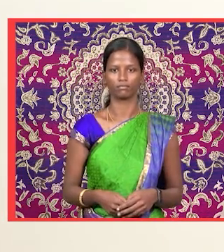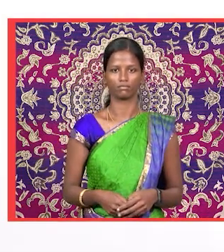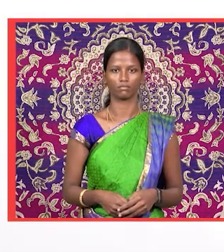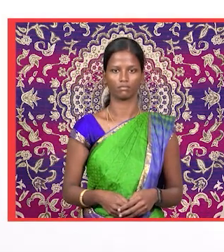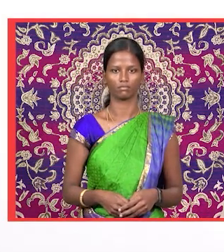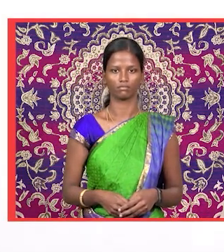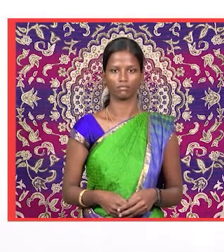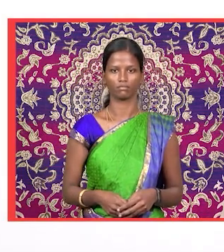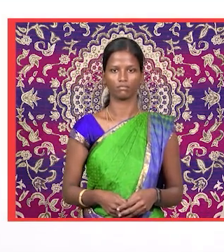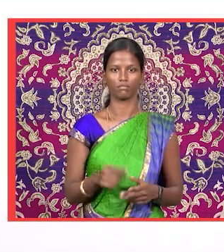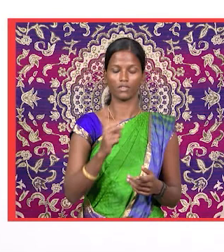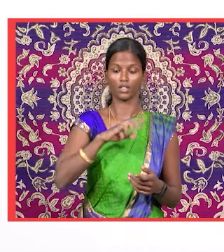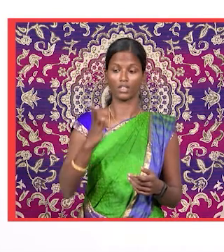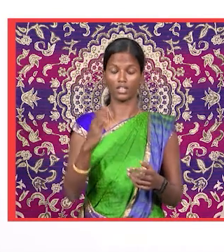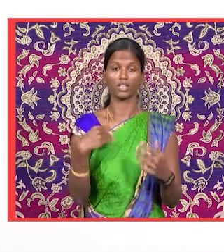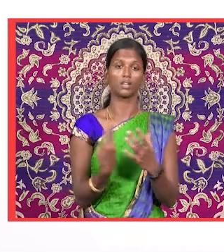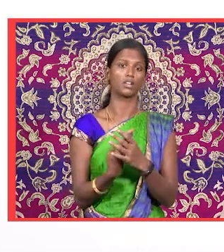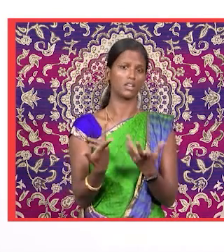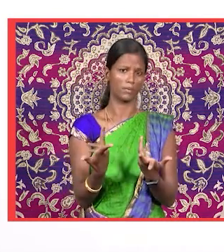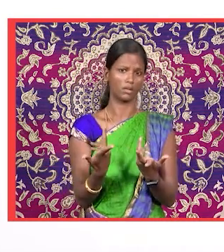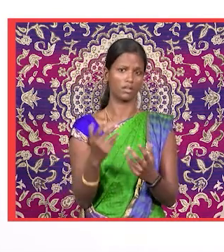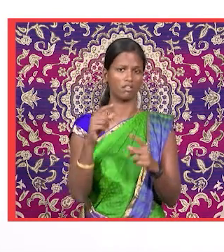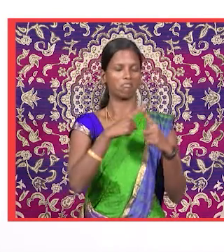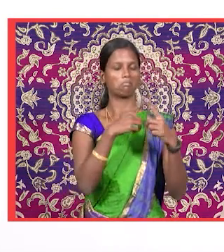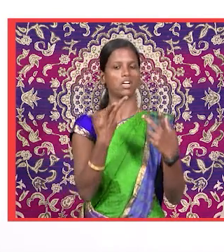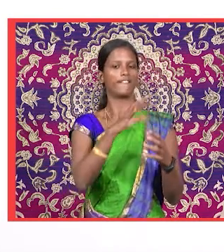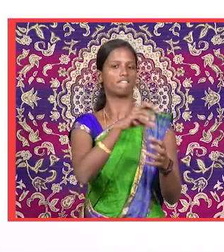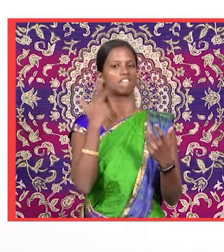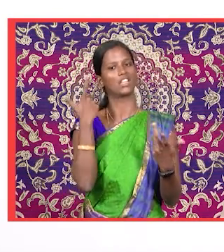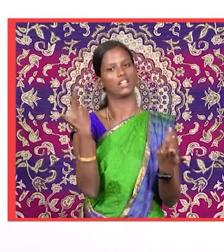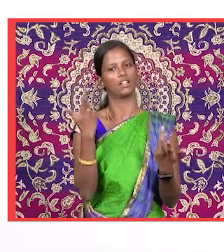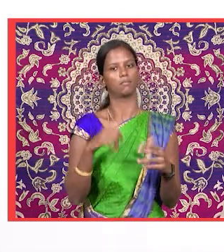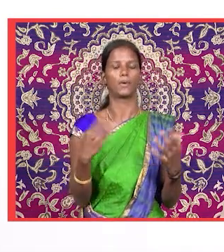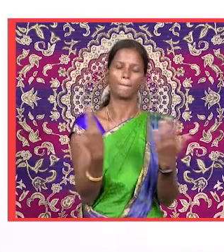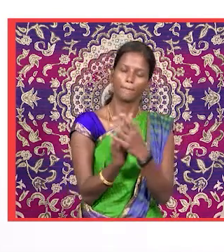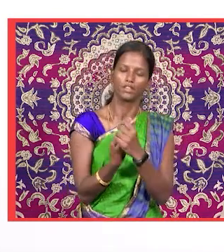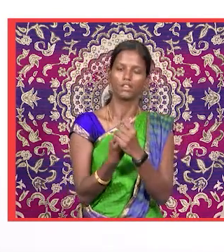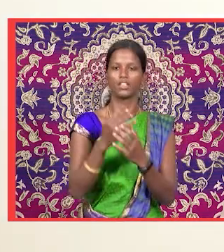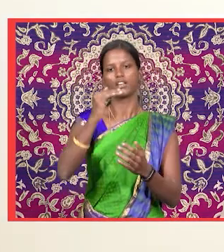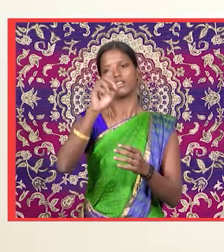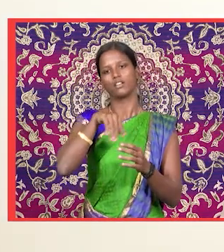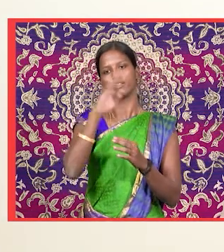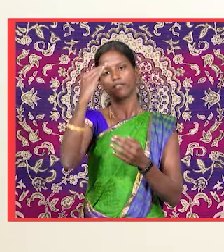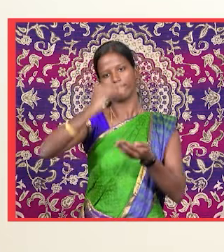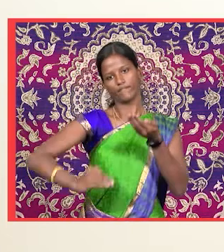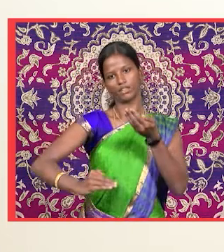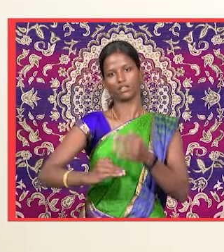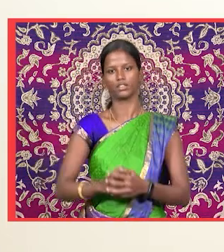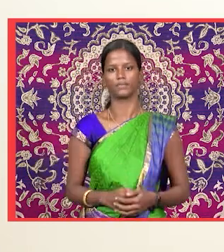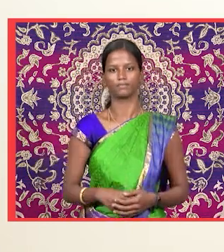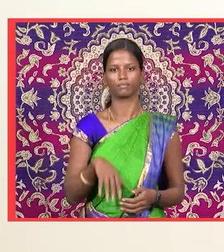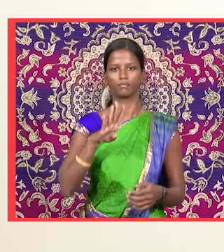பண்ணிக்கலாம். அடுத்து இது ரெண்டையும் 9 to 100 நம்ம கேன்சல் பண்ண முடியாது, அதனால் பெருக்கி அப்புறம் நம்ம வகுத்துக்கலாம்.